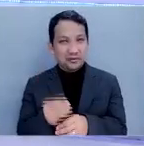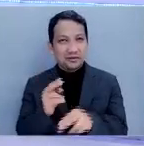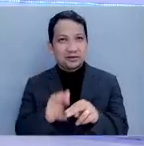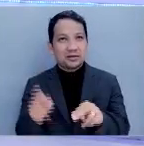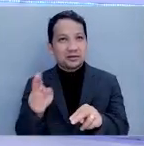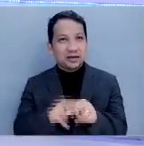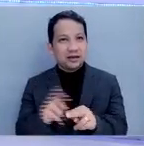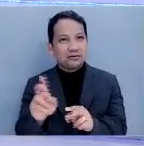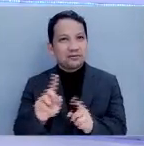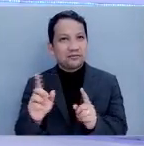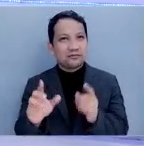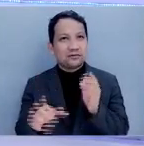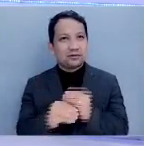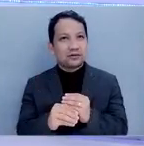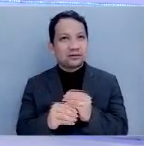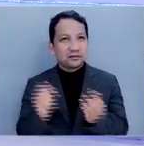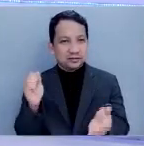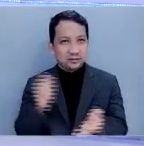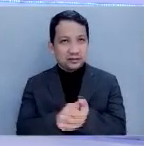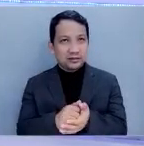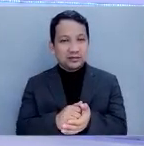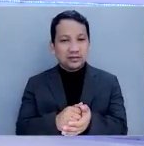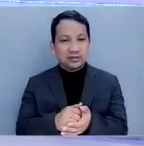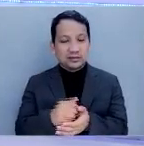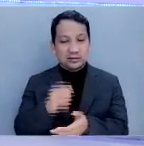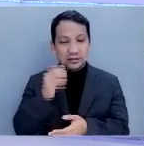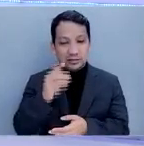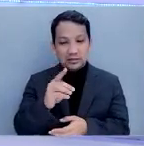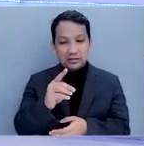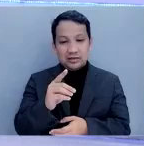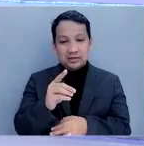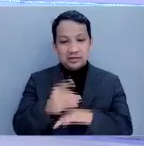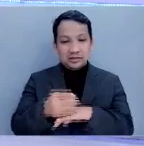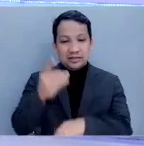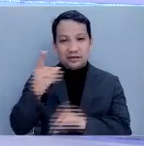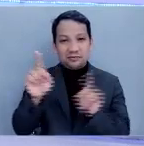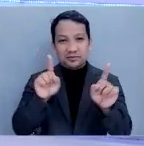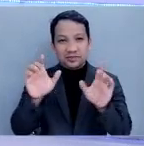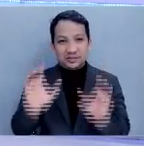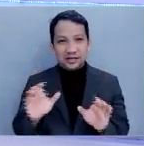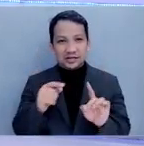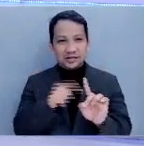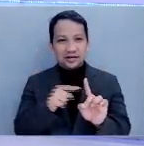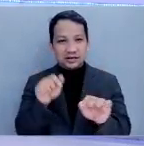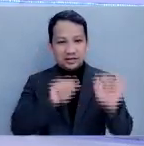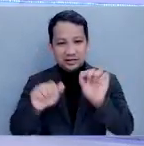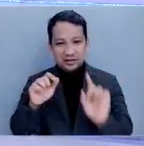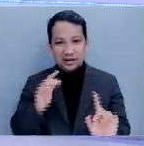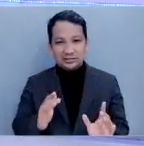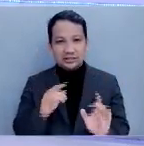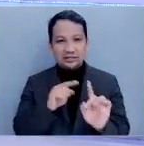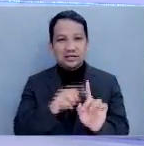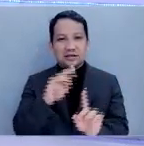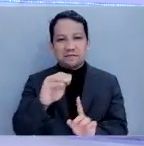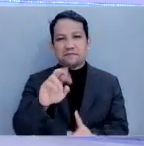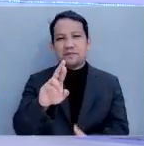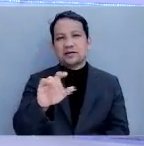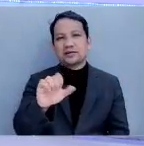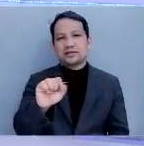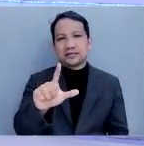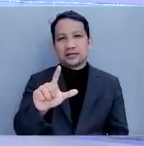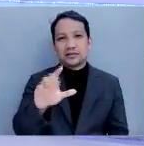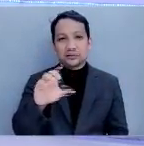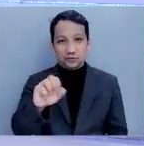Inaabangan na ang pagpasok ni Diamond Star Maricel Soriano sa Pirapirasong Paraiso. Ang batikang aktres naman